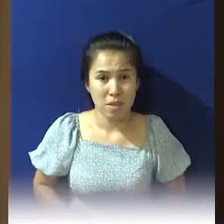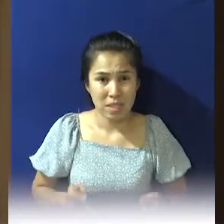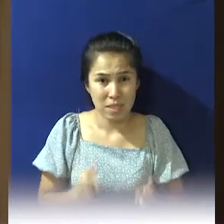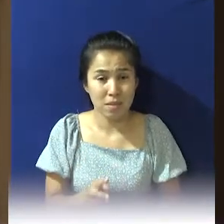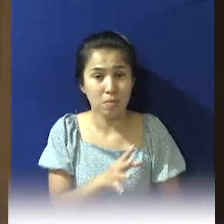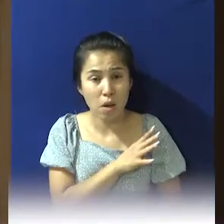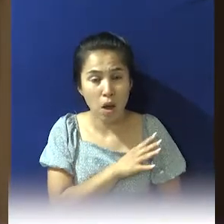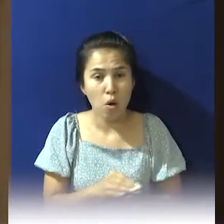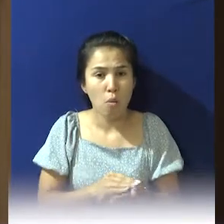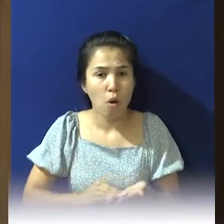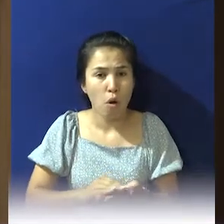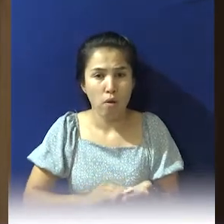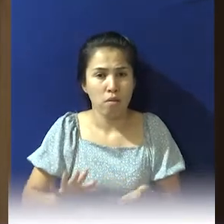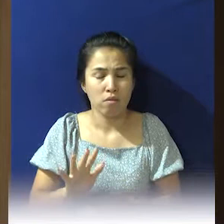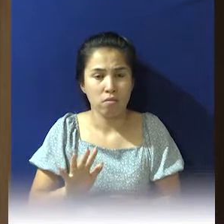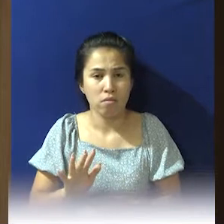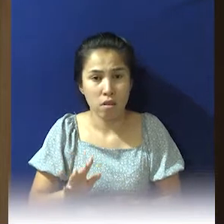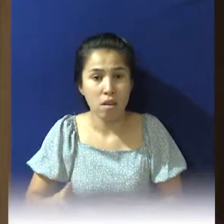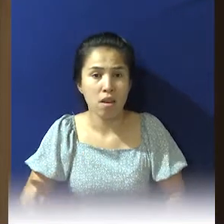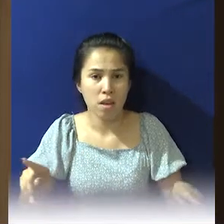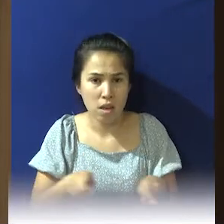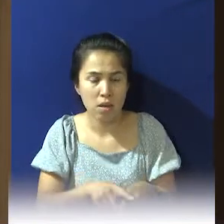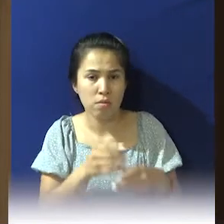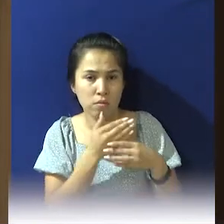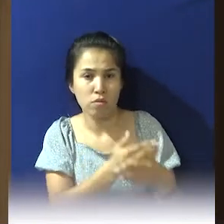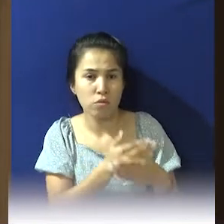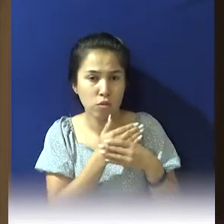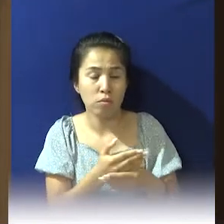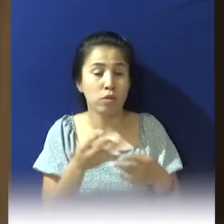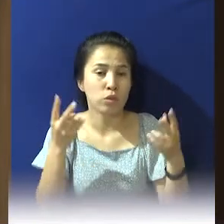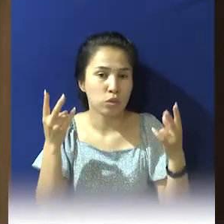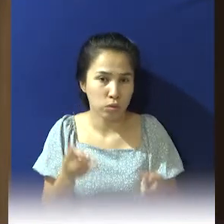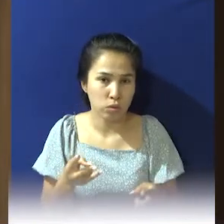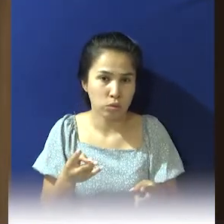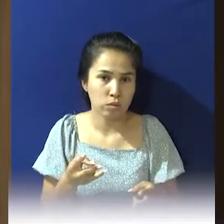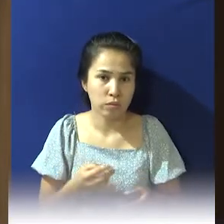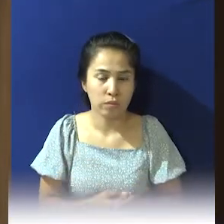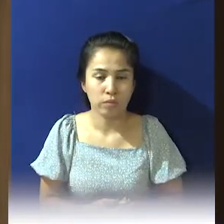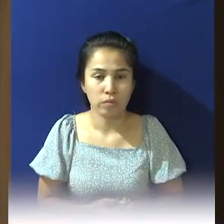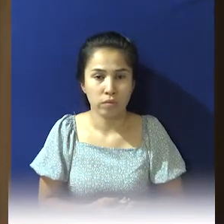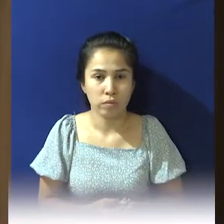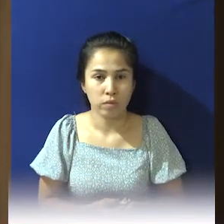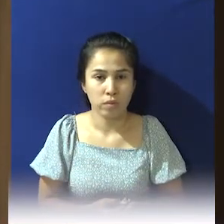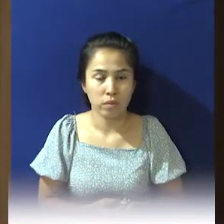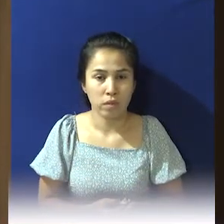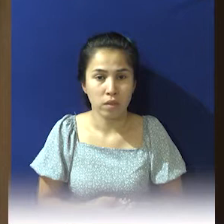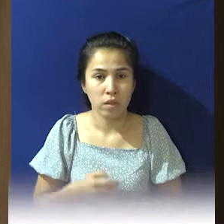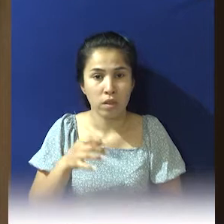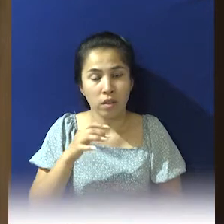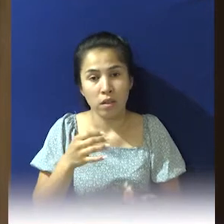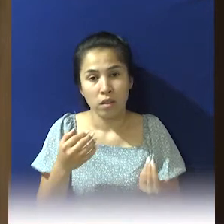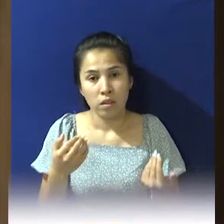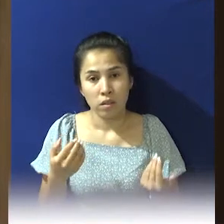В зале заседания исполнительного комитета Жамбылской области проведена работа с общественным объединением. На встрече было обсуждено повышение